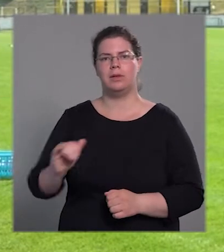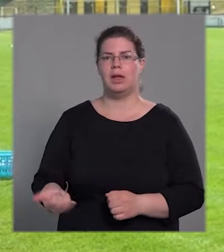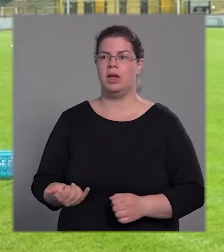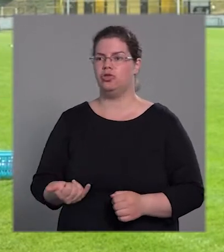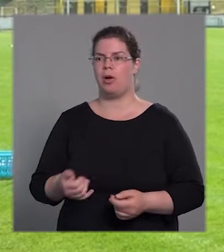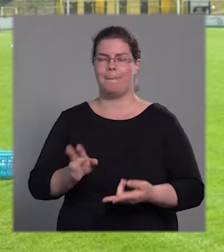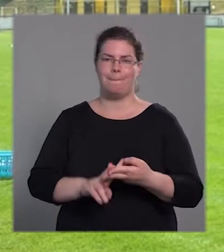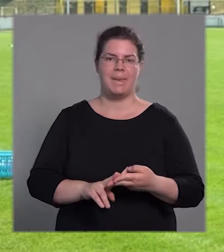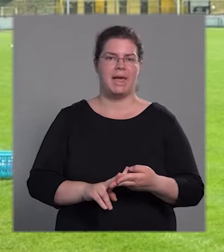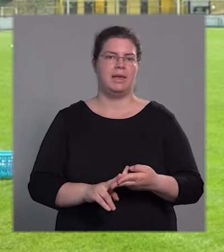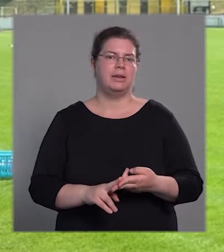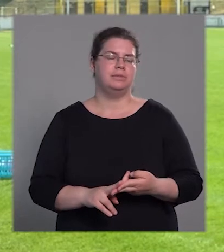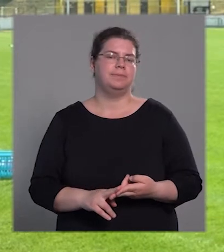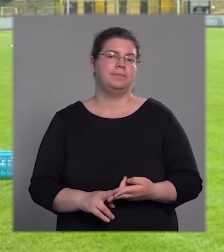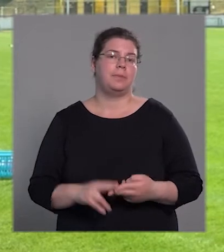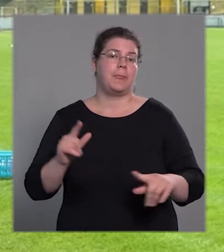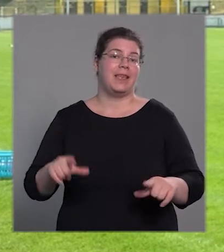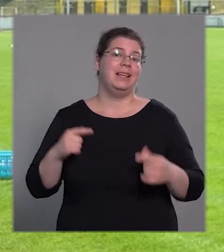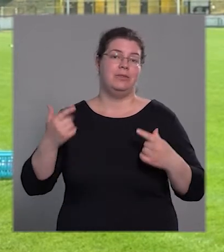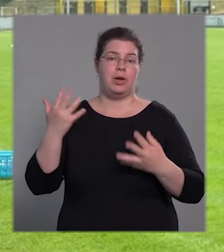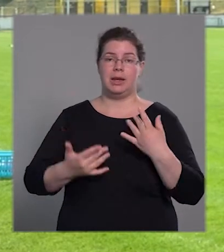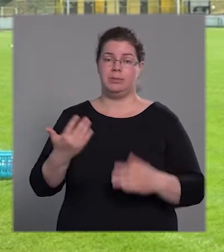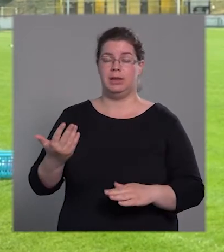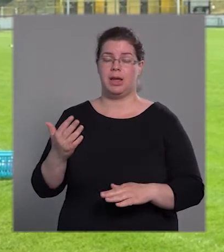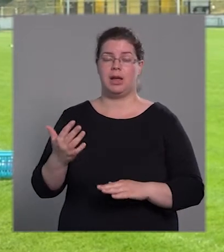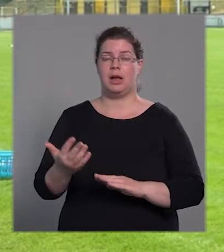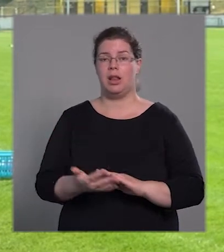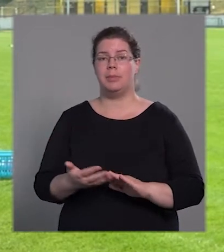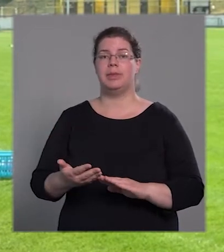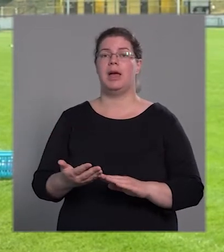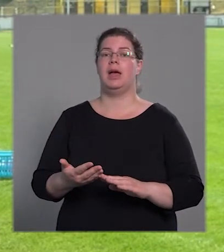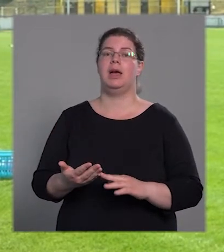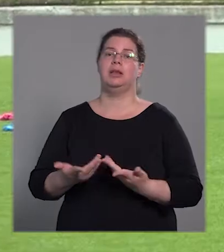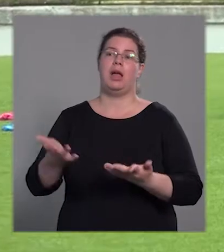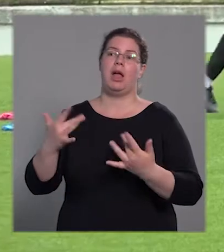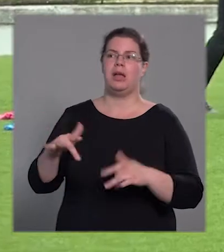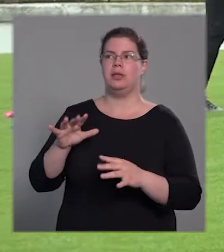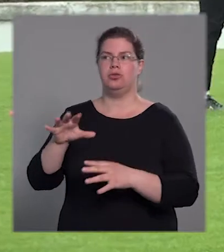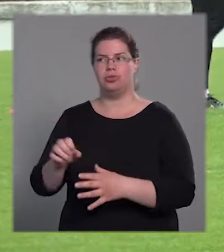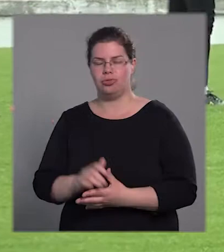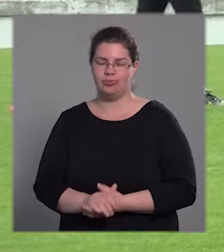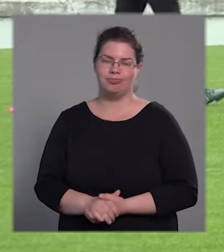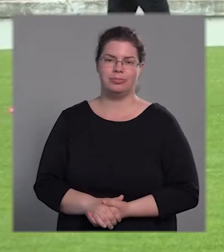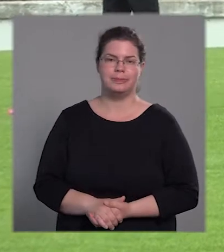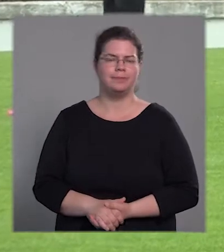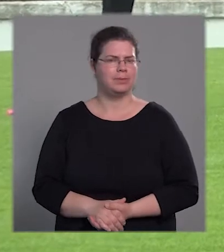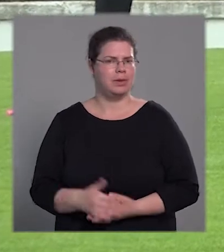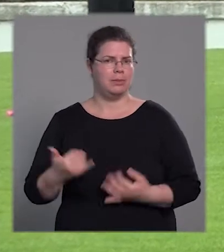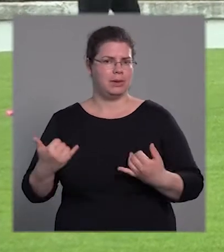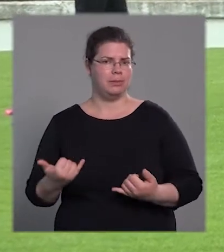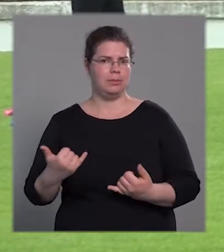pályán lévő eredmények alapján elfoglaljuk a tabelán a helyezésünket. Amely helyezés most